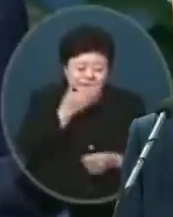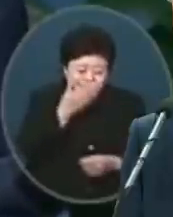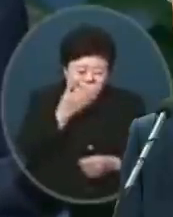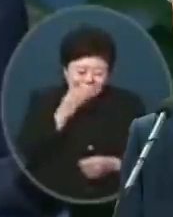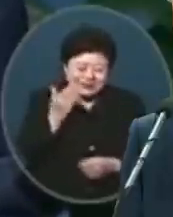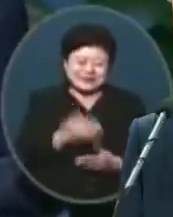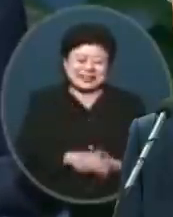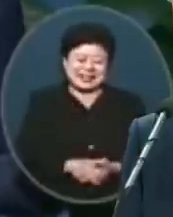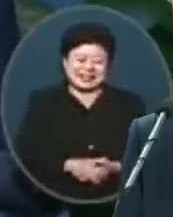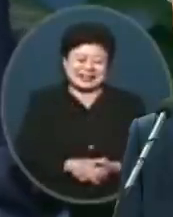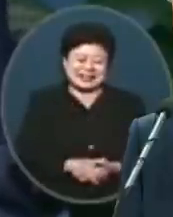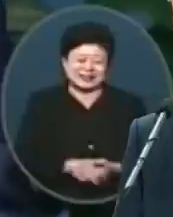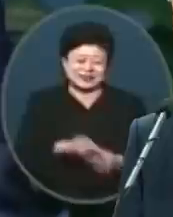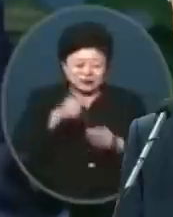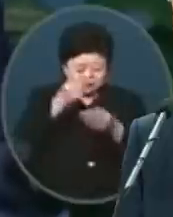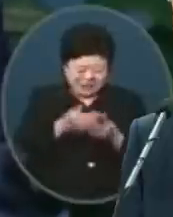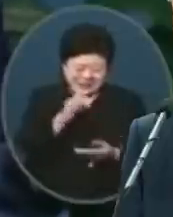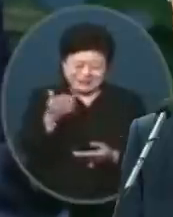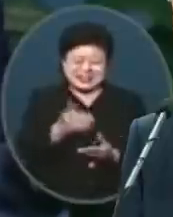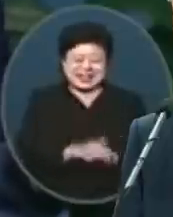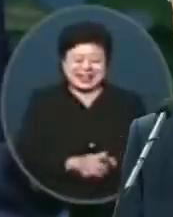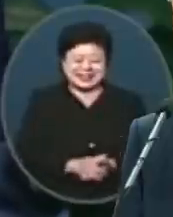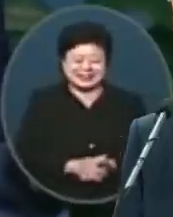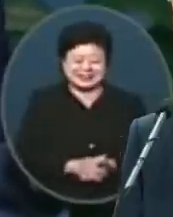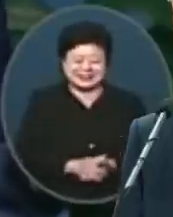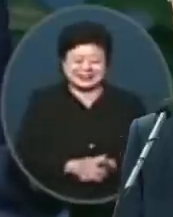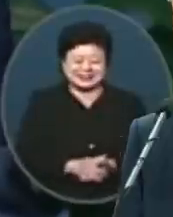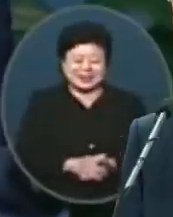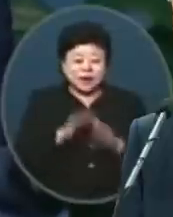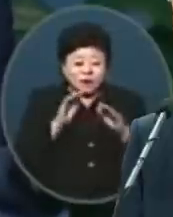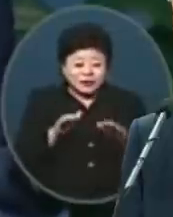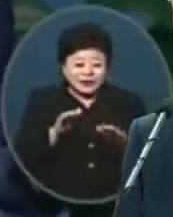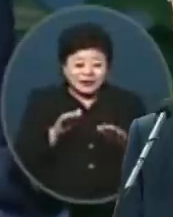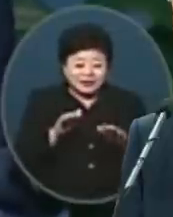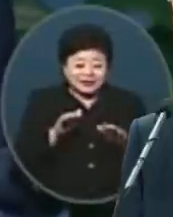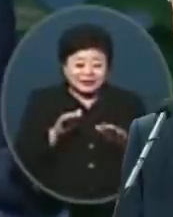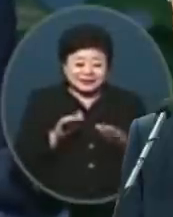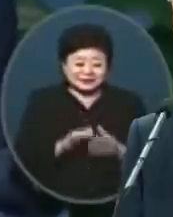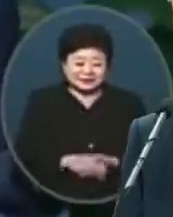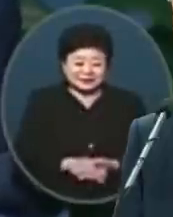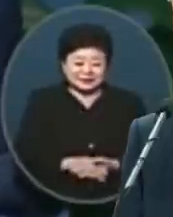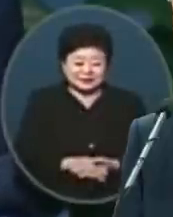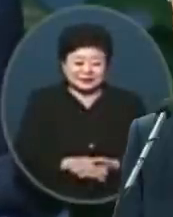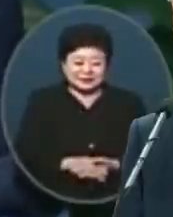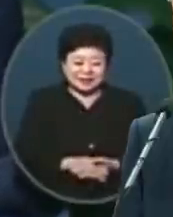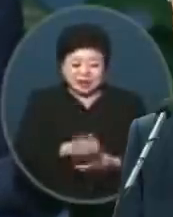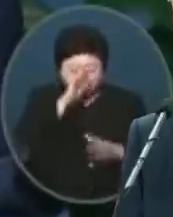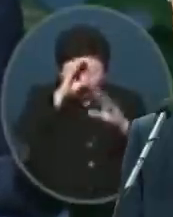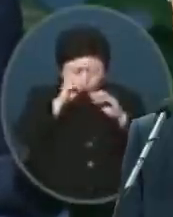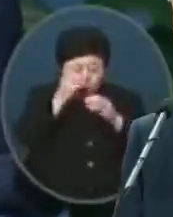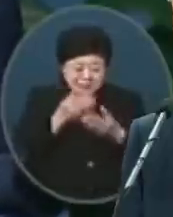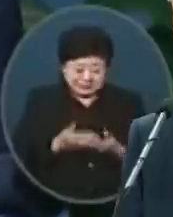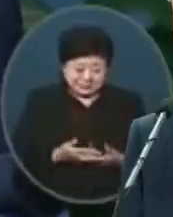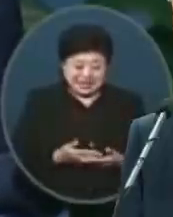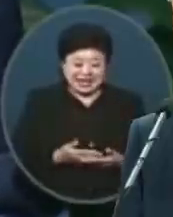우리는 구원을 받는 것입니다. 오늘 병은 고침